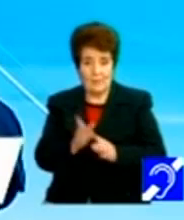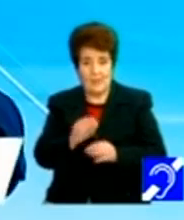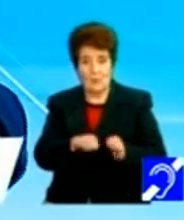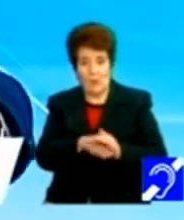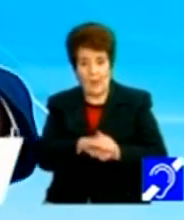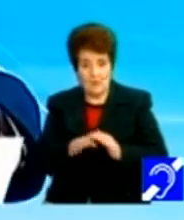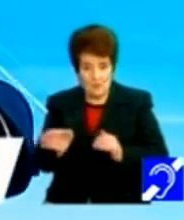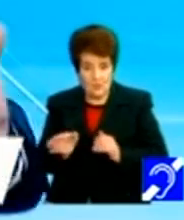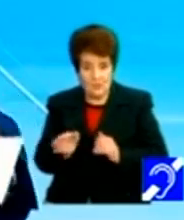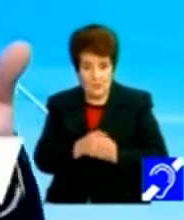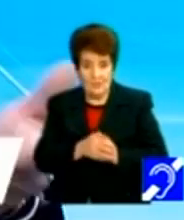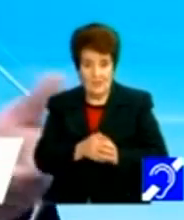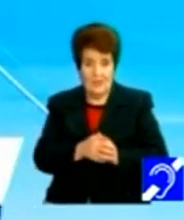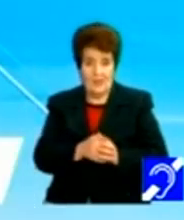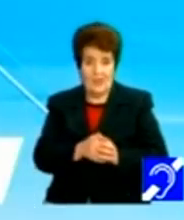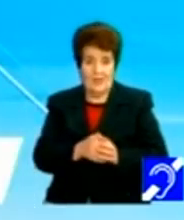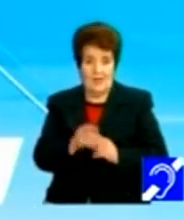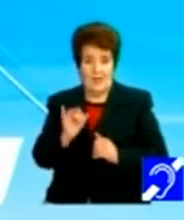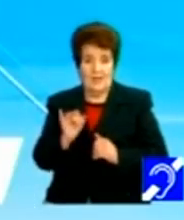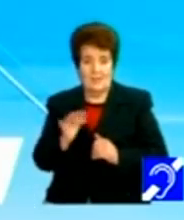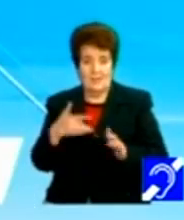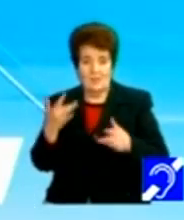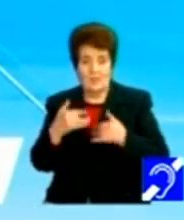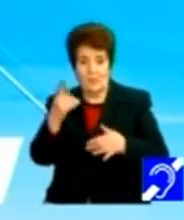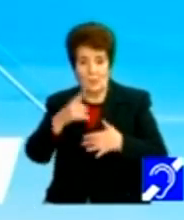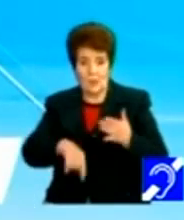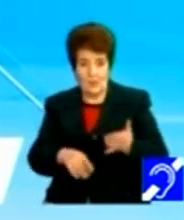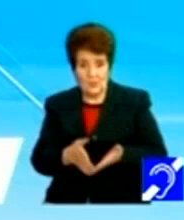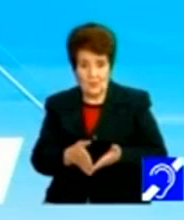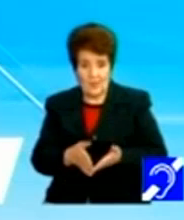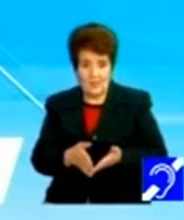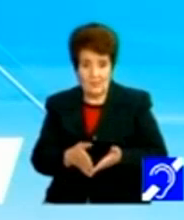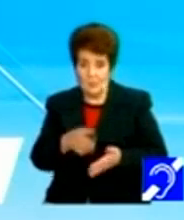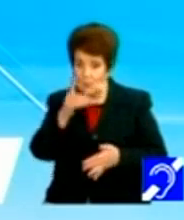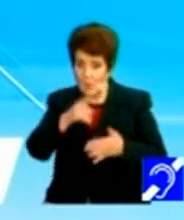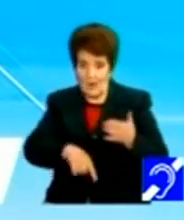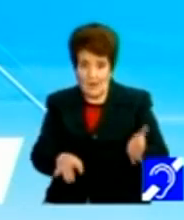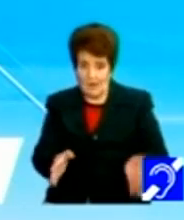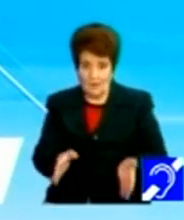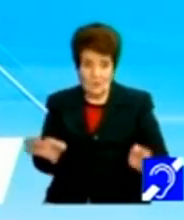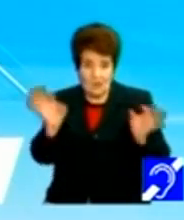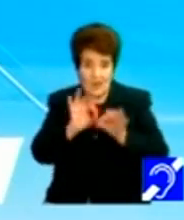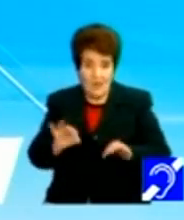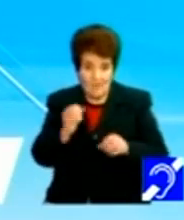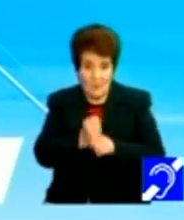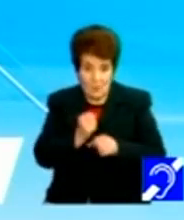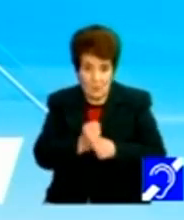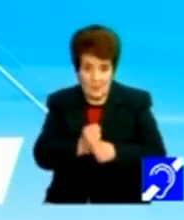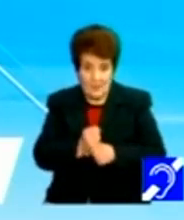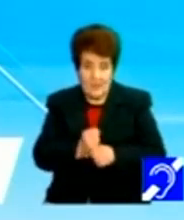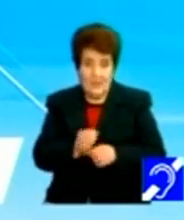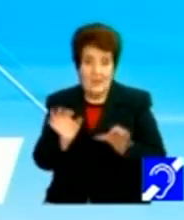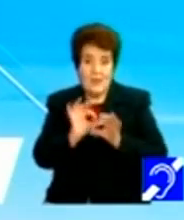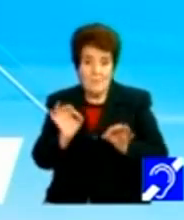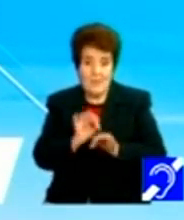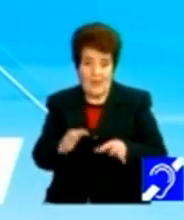ieși înscenată o chestiune cu recunoașterea. Nu a recunoscut dumnealui nimic pentru că nu a făcut nimic. Dar faptul că unui